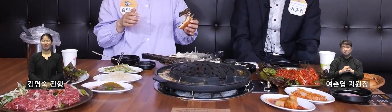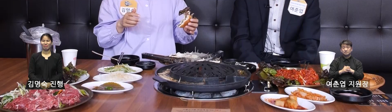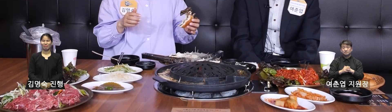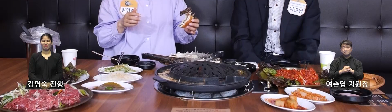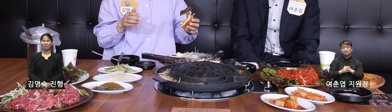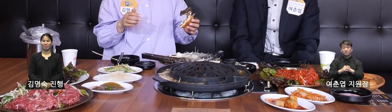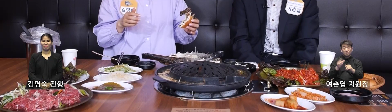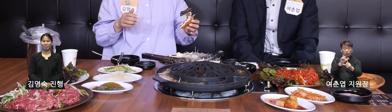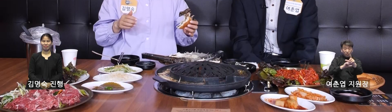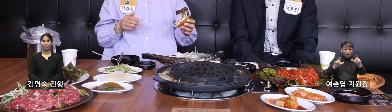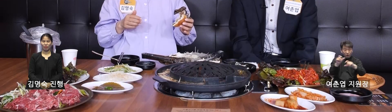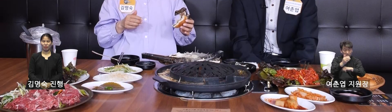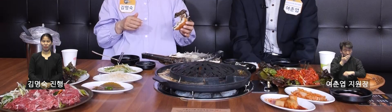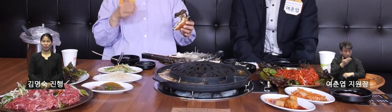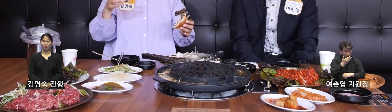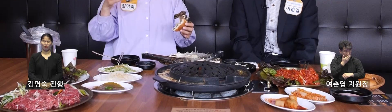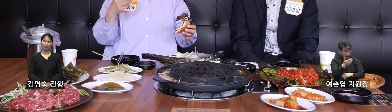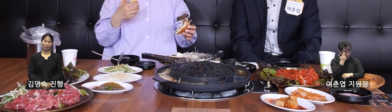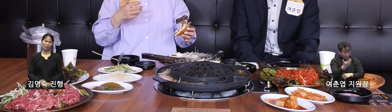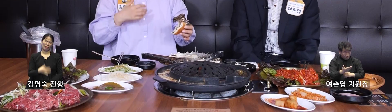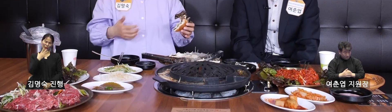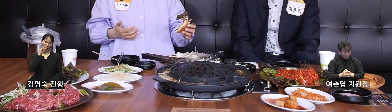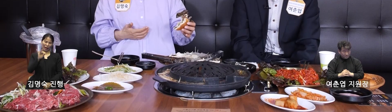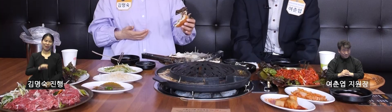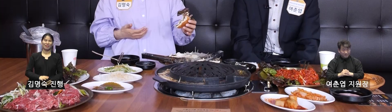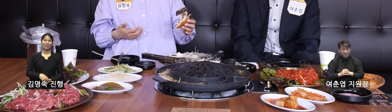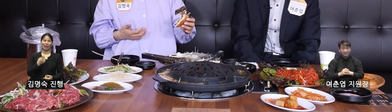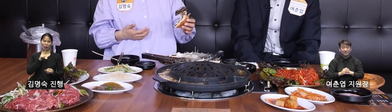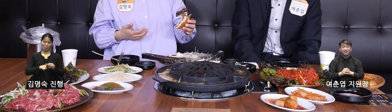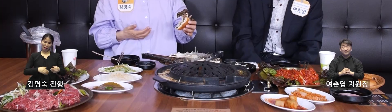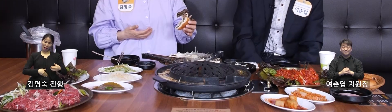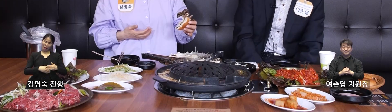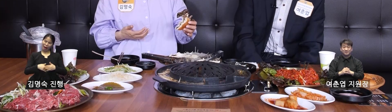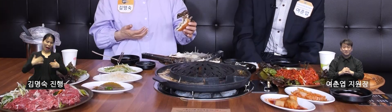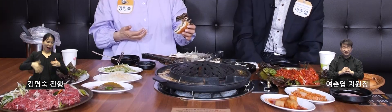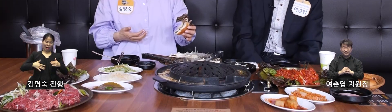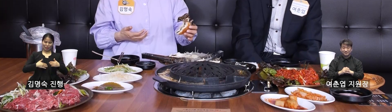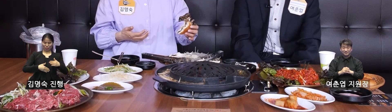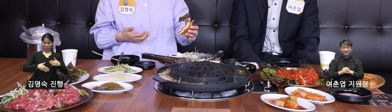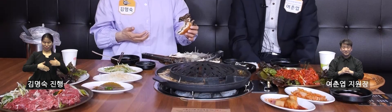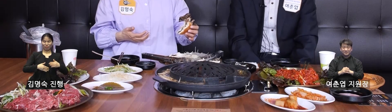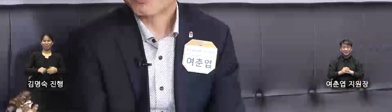더 드실 수 있으세요? 아유, 저 지금 아직 배가 안 찼어요.